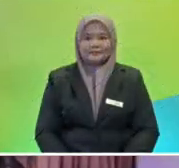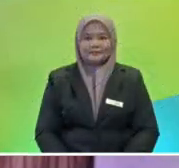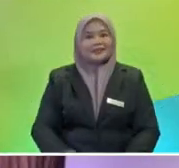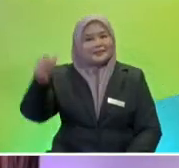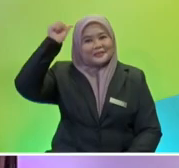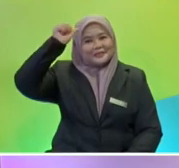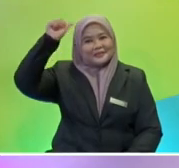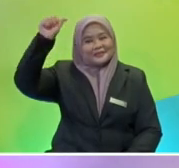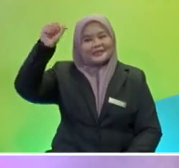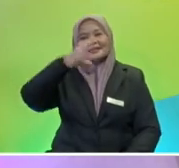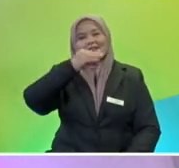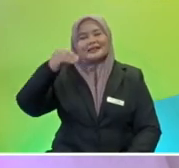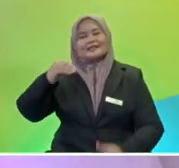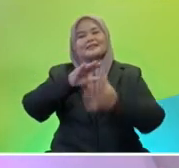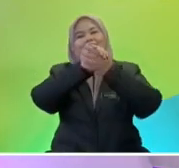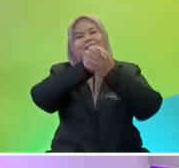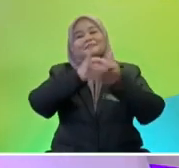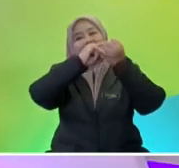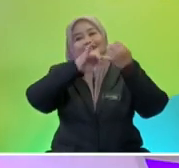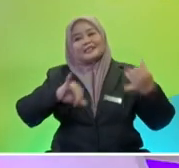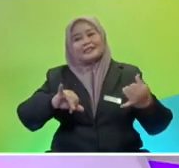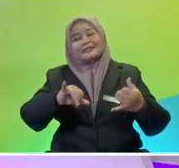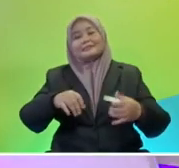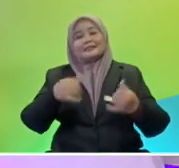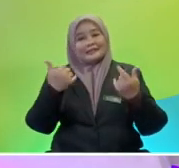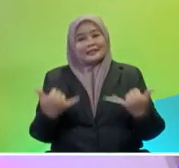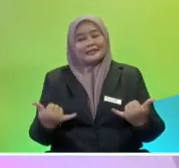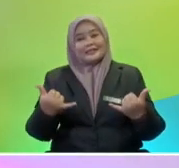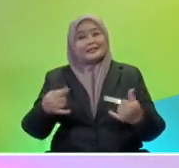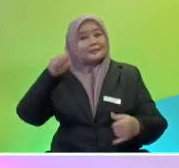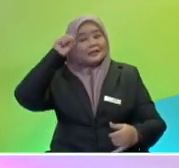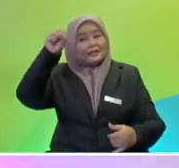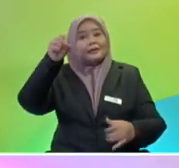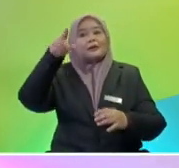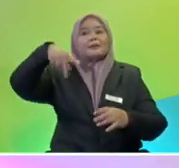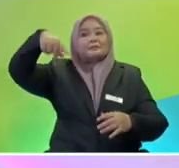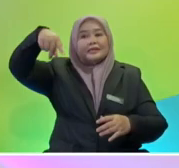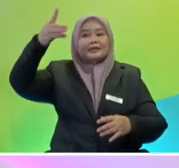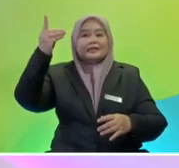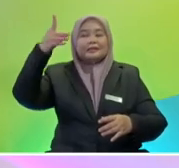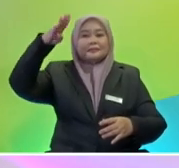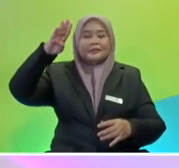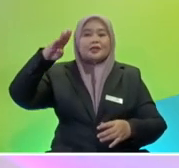Assalamualaikum dan salam sejahtera anda sedang menyaksikan penaksiran bilik aja